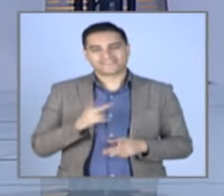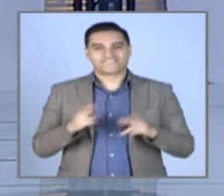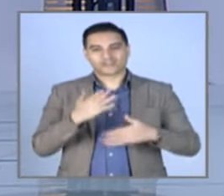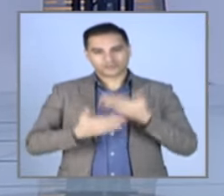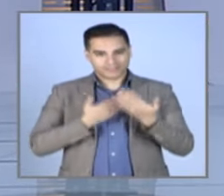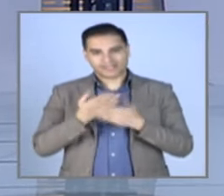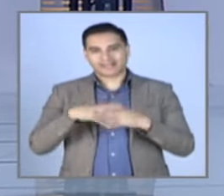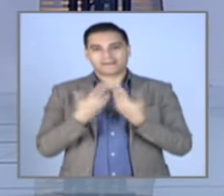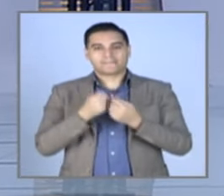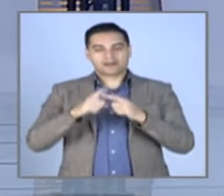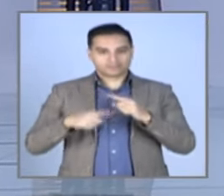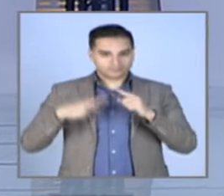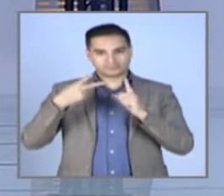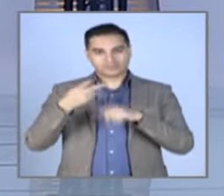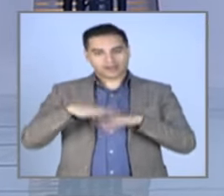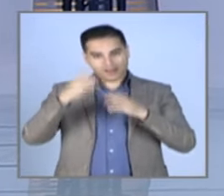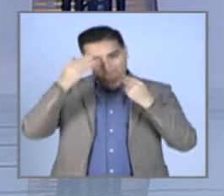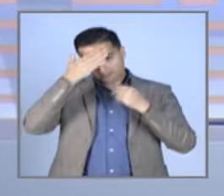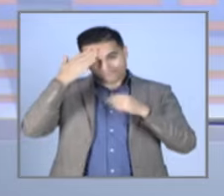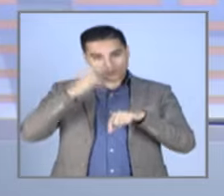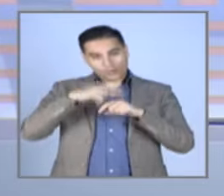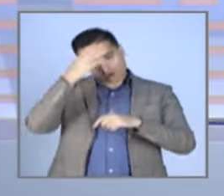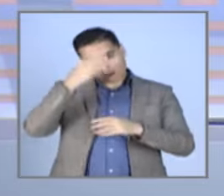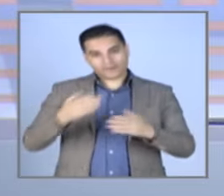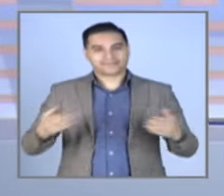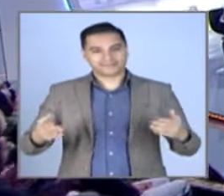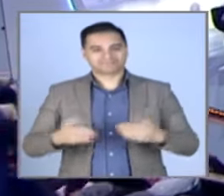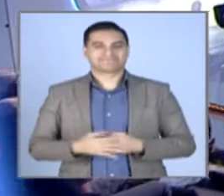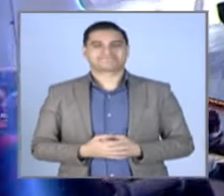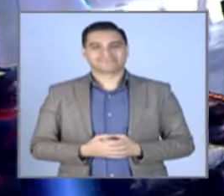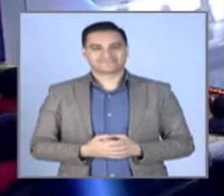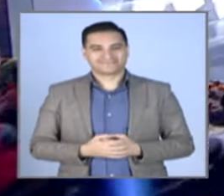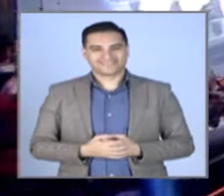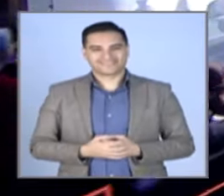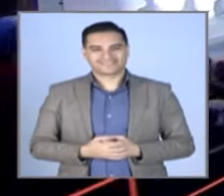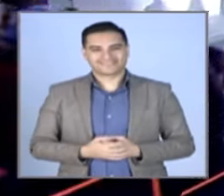هنخرج فاصل وهنرجع مرة تانية مع فقرة المعرفة والعباقرة.